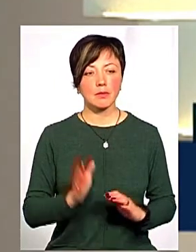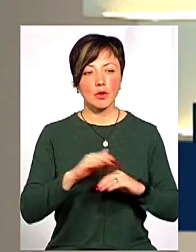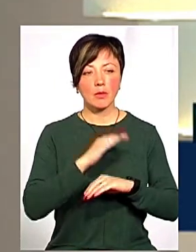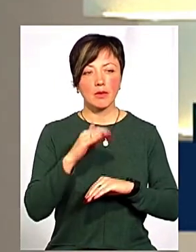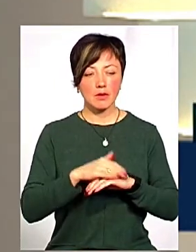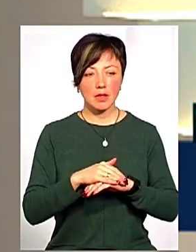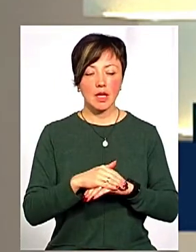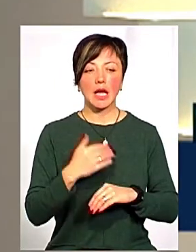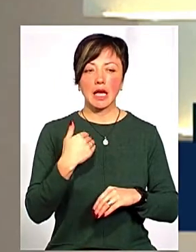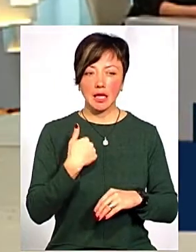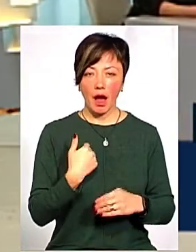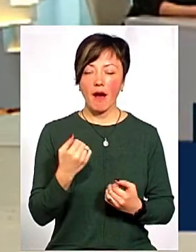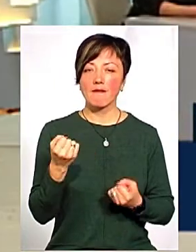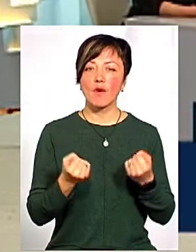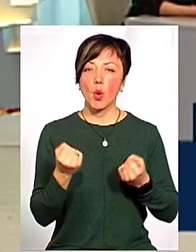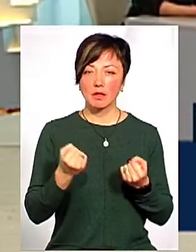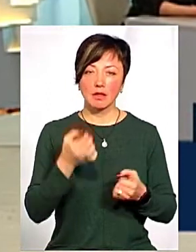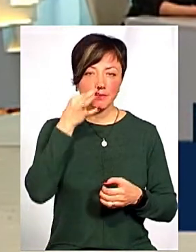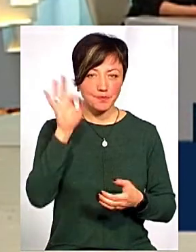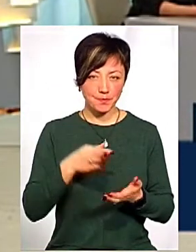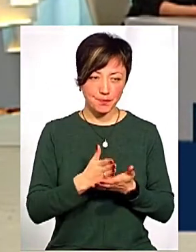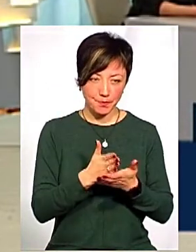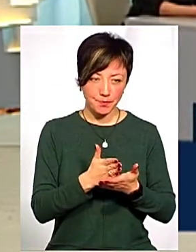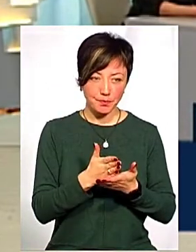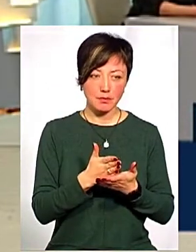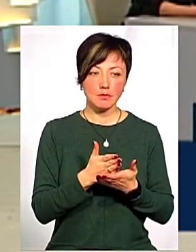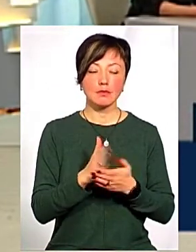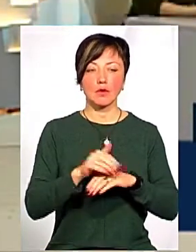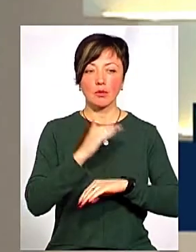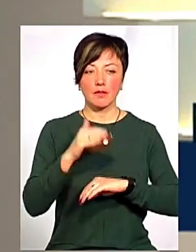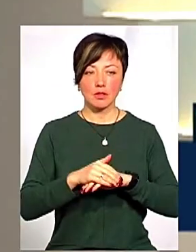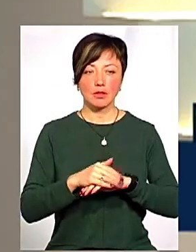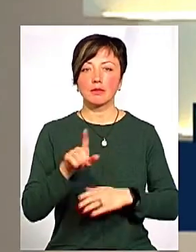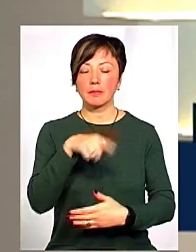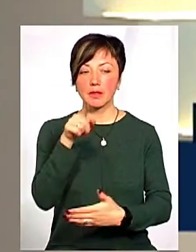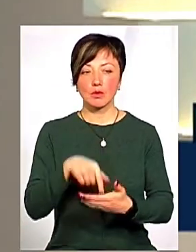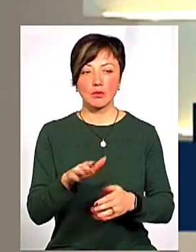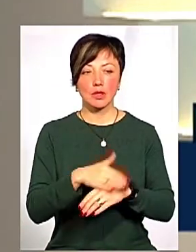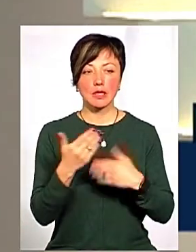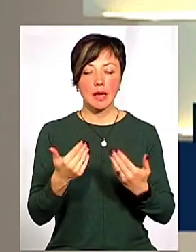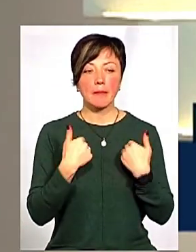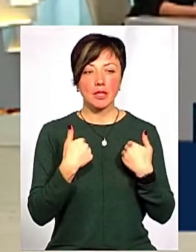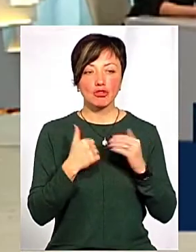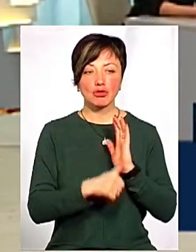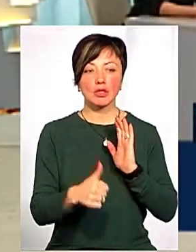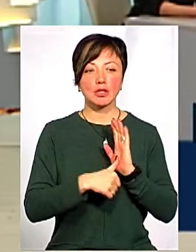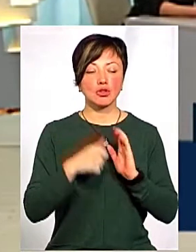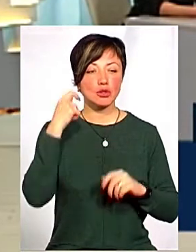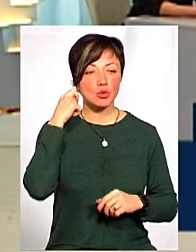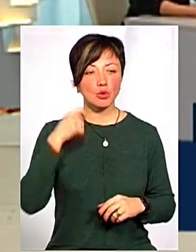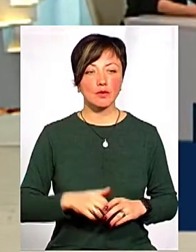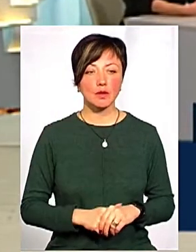Добрий вечір, ставте своє... Я водій зі стажем. Добрий вечір. Добрий вечір, ставте питання, будь ласка. Мені 66